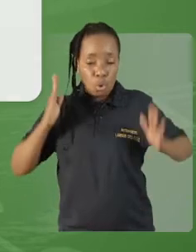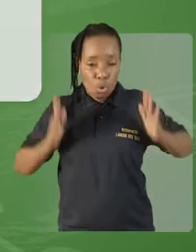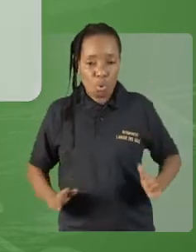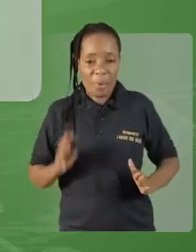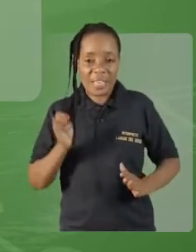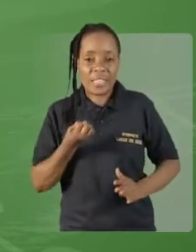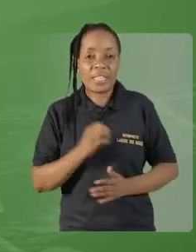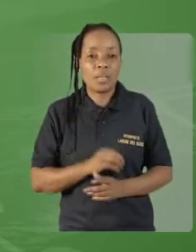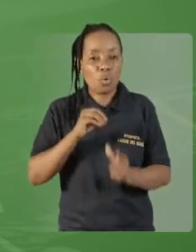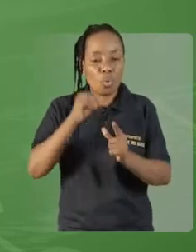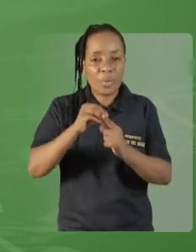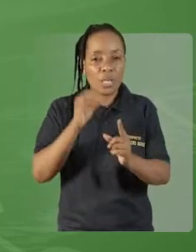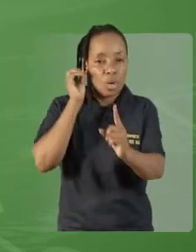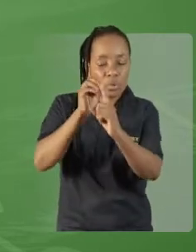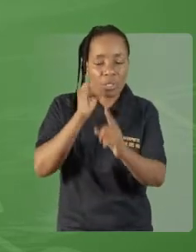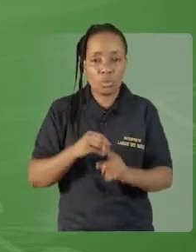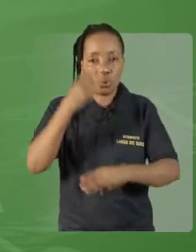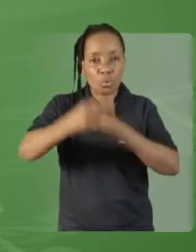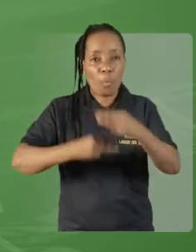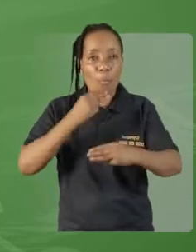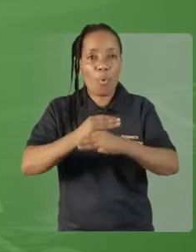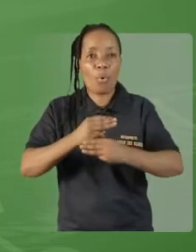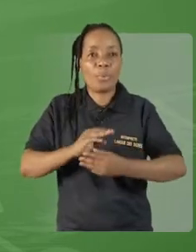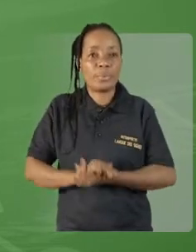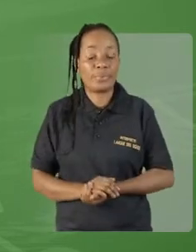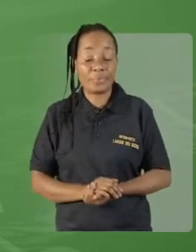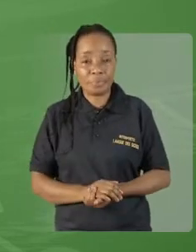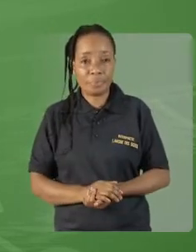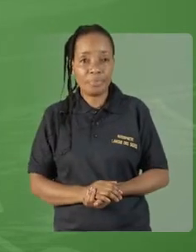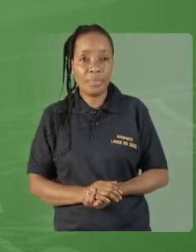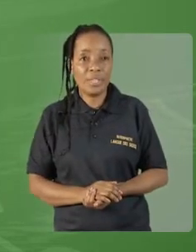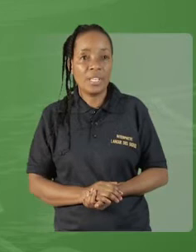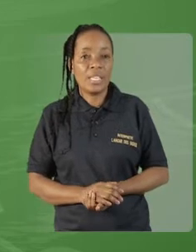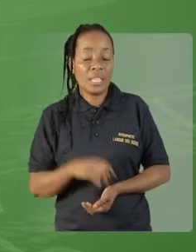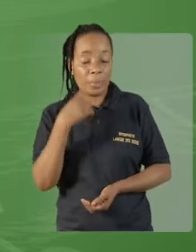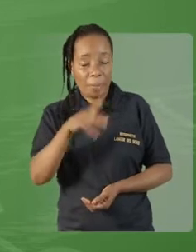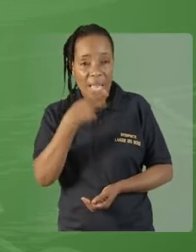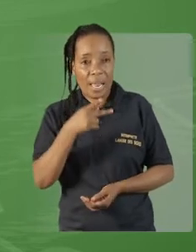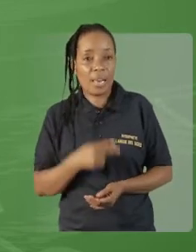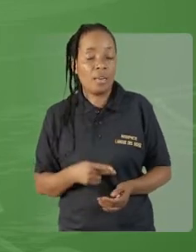fin, par un recours aux divinités et aux forces surnaturelles.